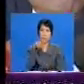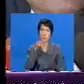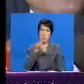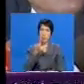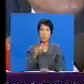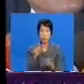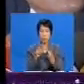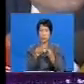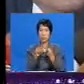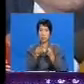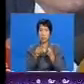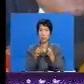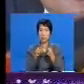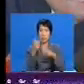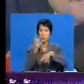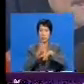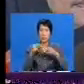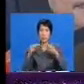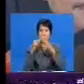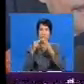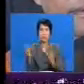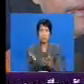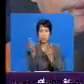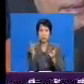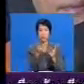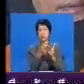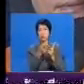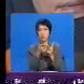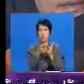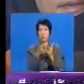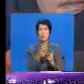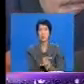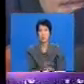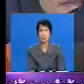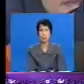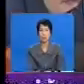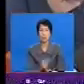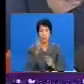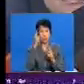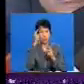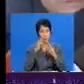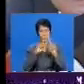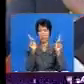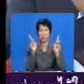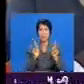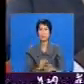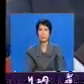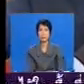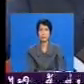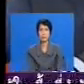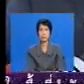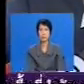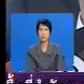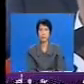ติที่นายชวรัชชาญวีรกูลรัฐมนตรีว่าการกระทรวงมหาดไทยซึ่งออกเสียงต่างกับนายกรัฐมนตรีสนับสนุน